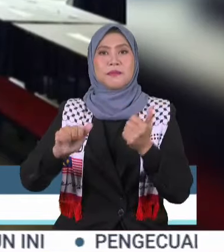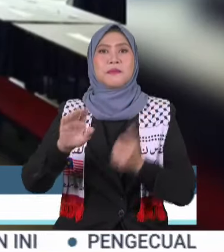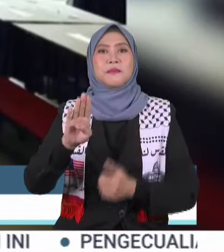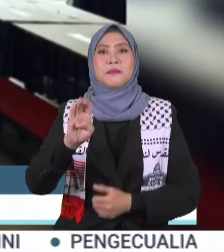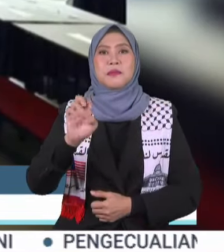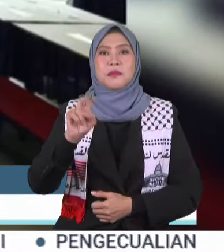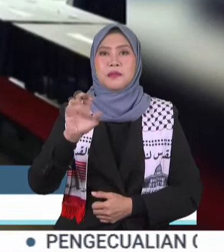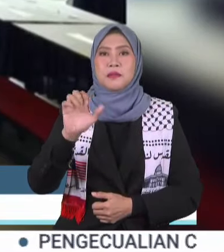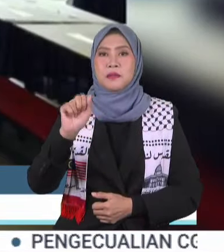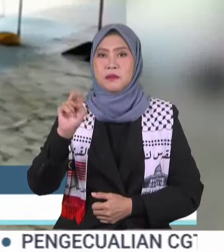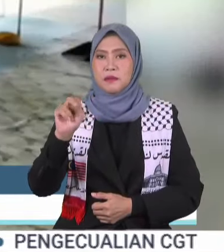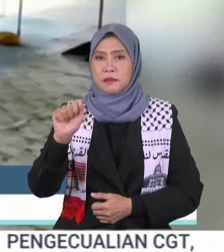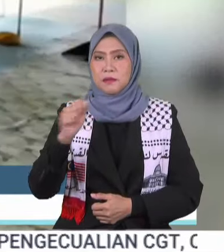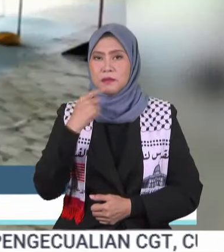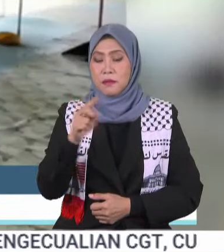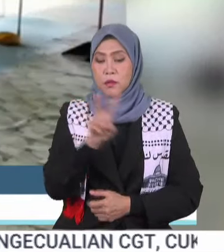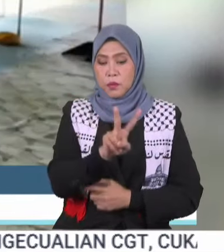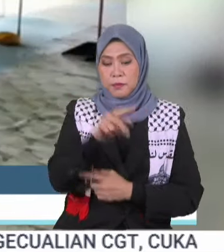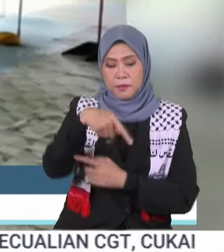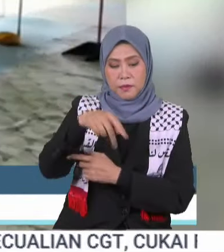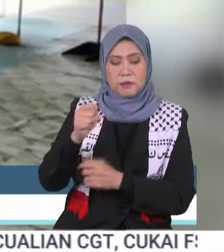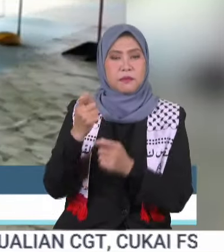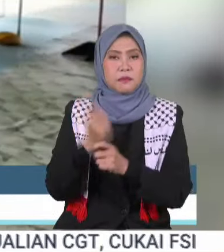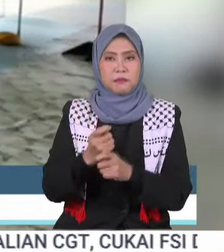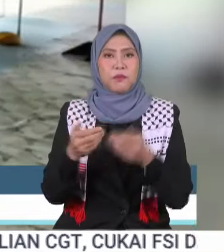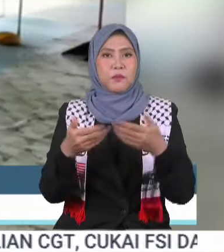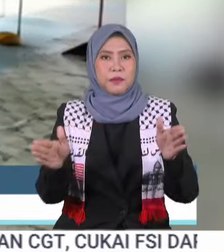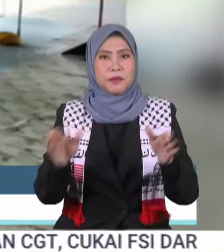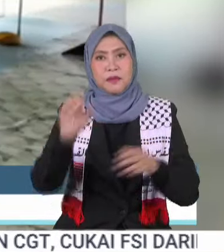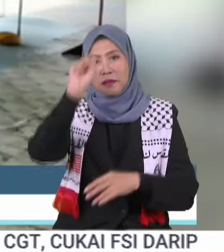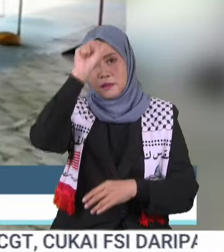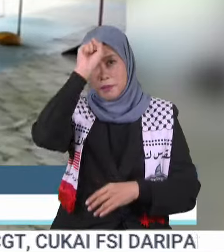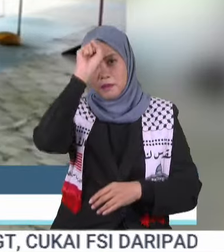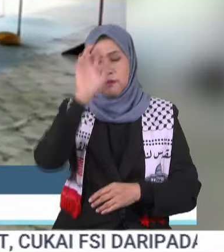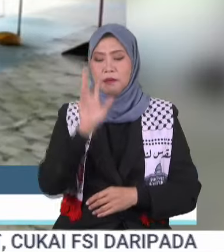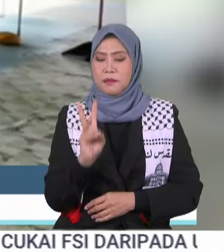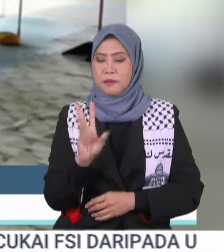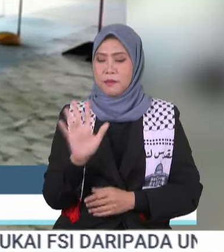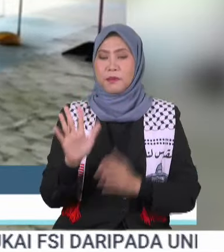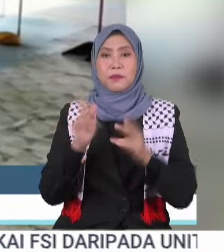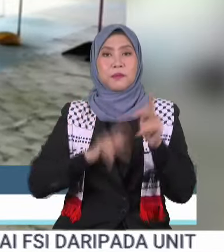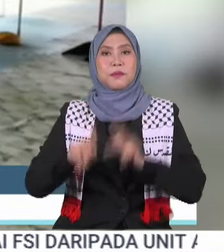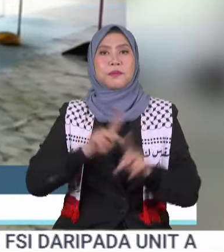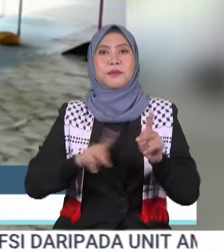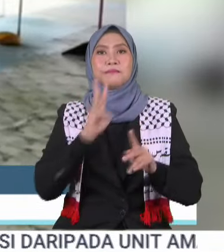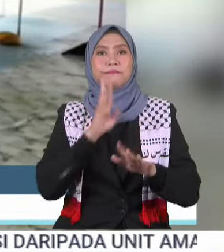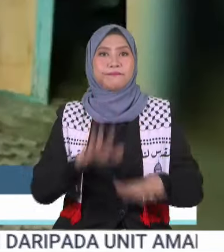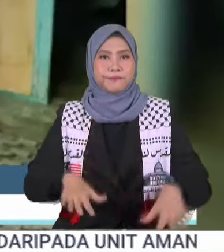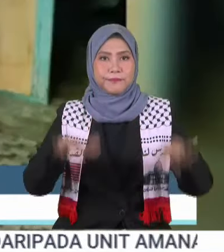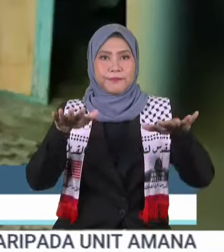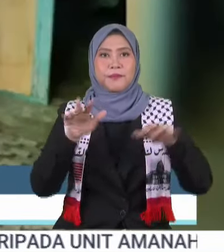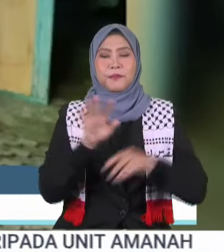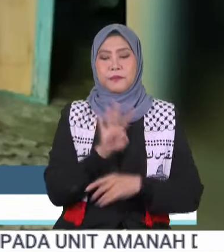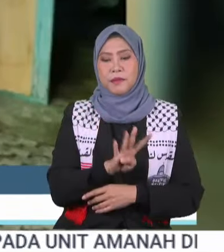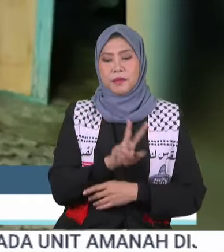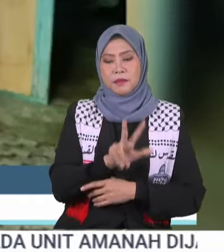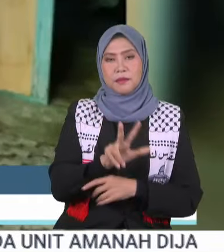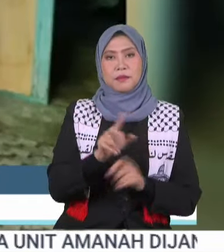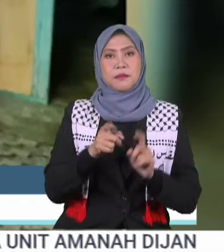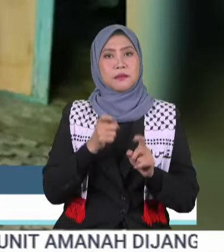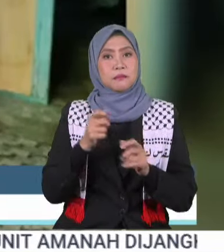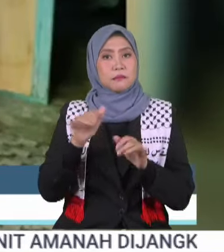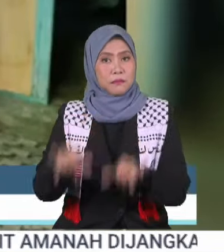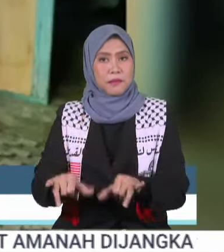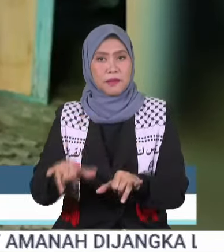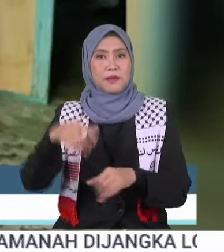bencana Negeri menunjukkan dua PPS kekal beroperasi di segamat melibatkan 65 penduduk terjejas banjir 43 daripadanya